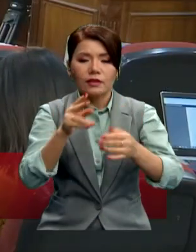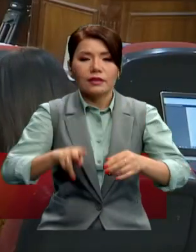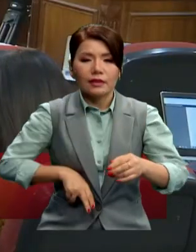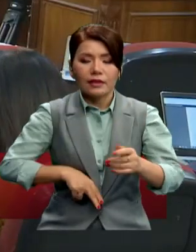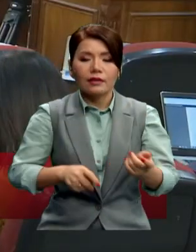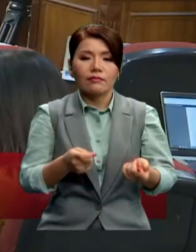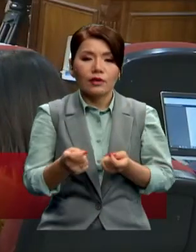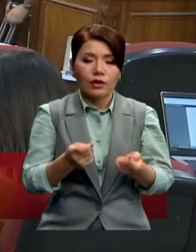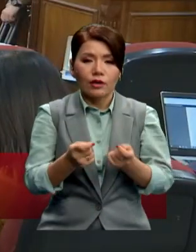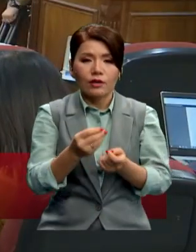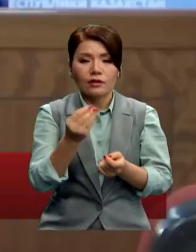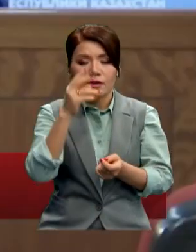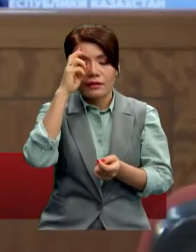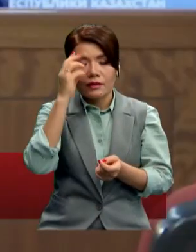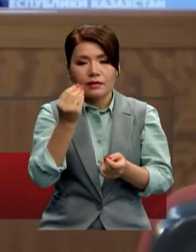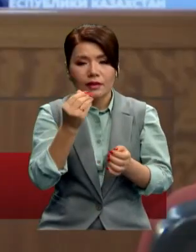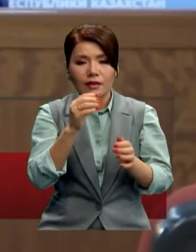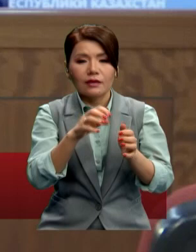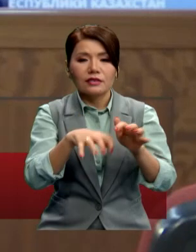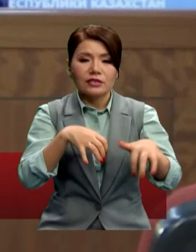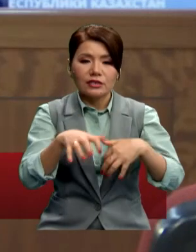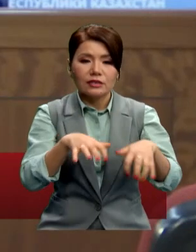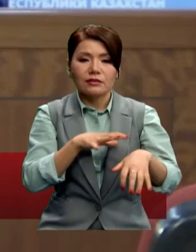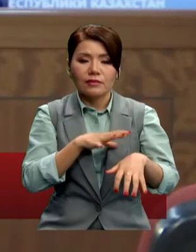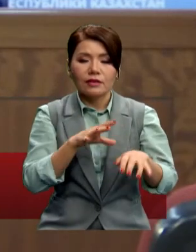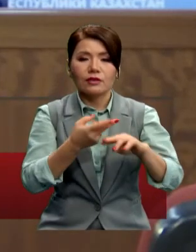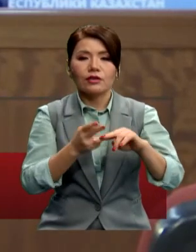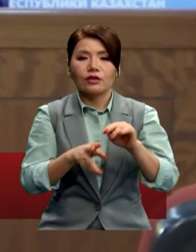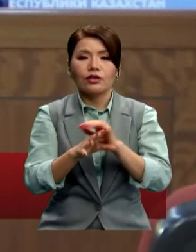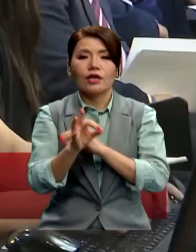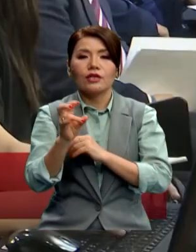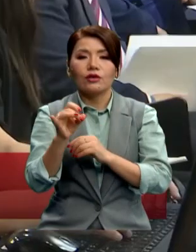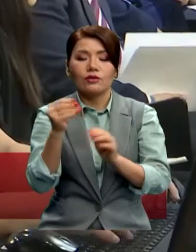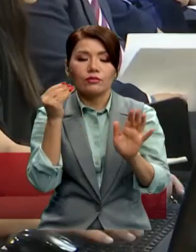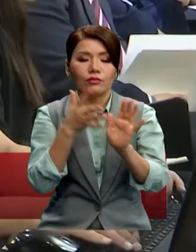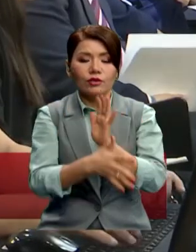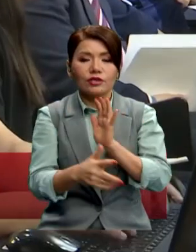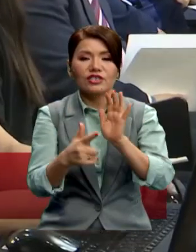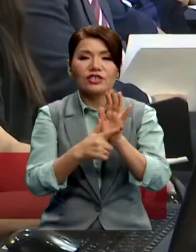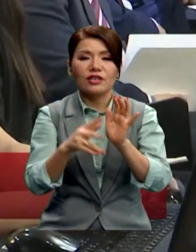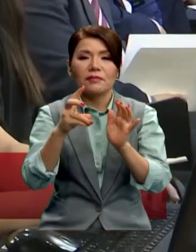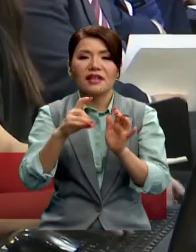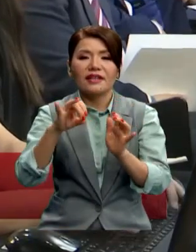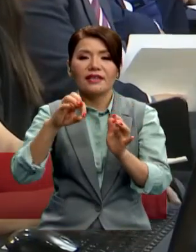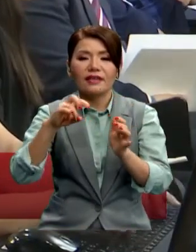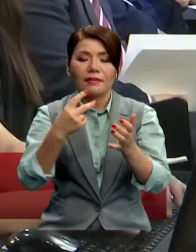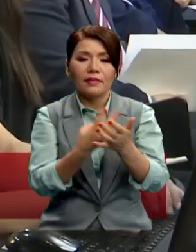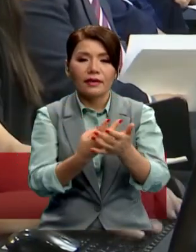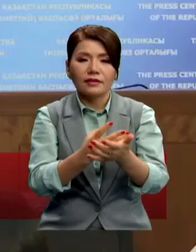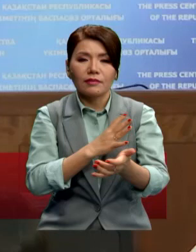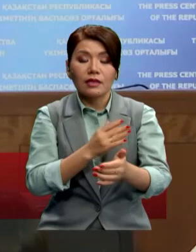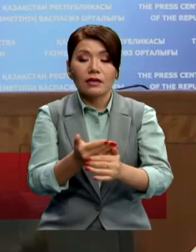жүрген кезінде бюджет ақшасын жымқырды деген күдік келінді. Антикор келтірілген шығын мөлшері 7 миллиард теңге деп көрсетті.